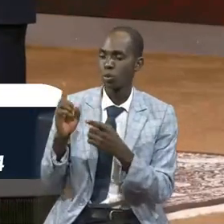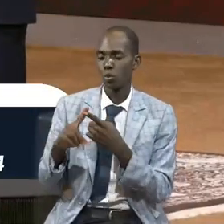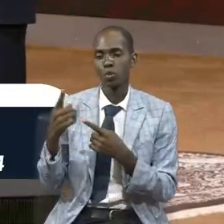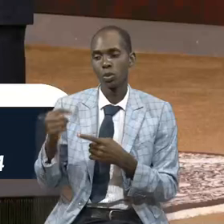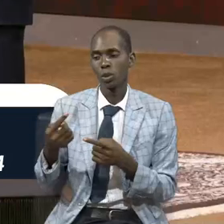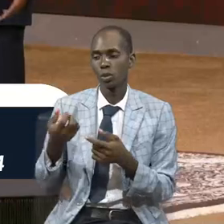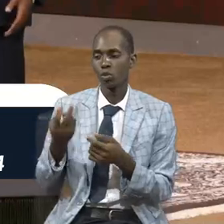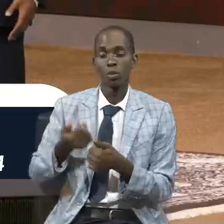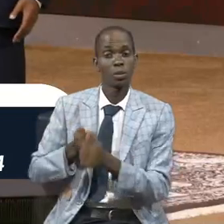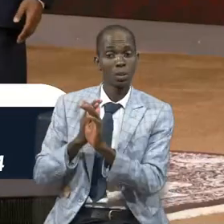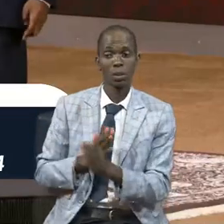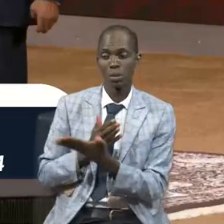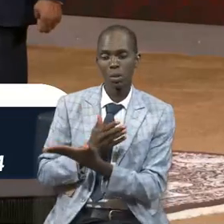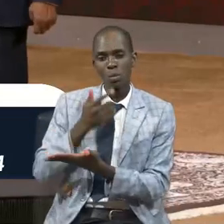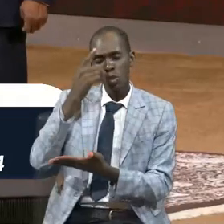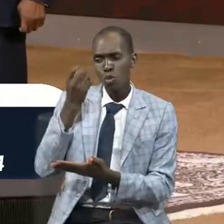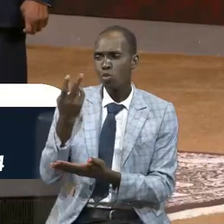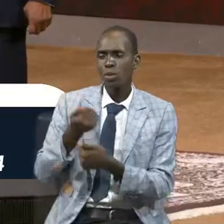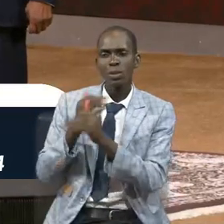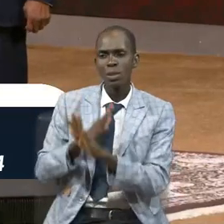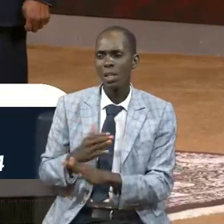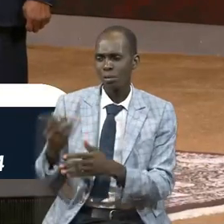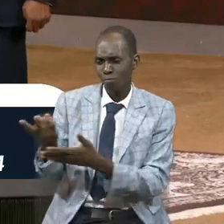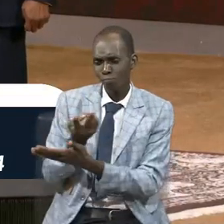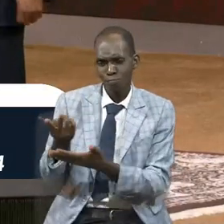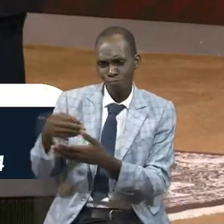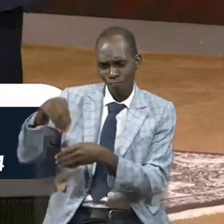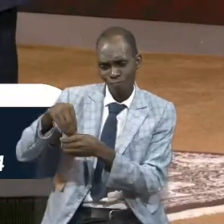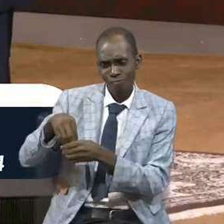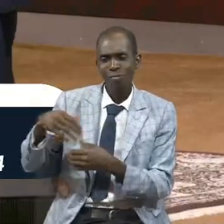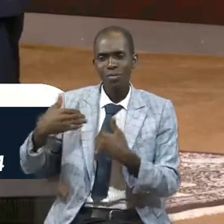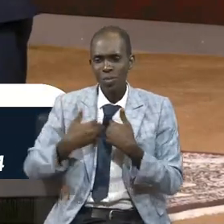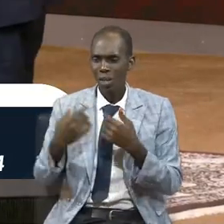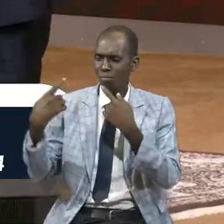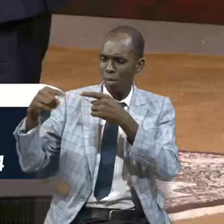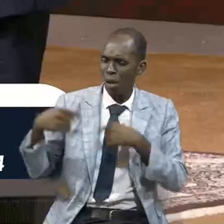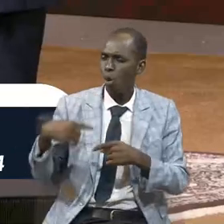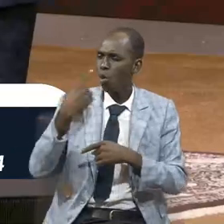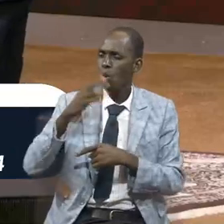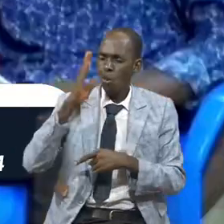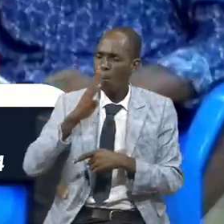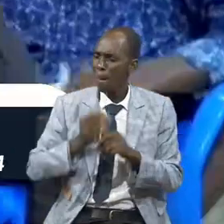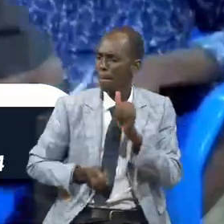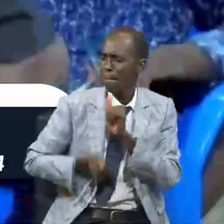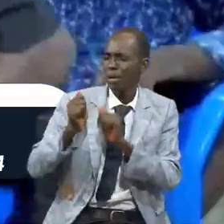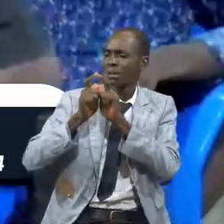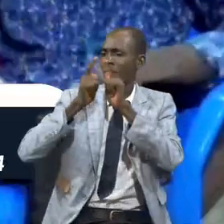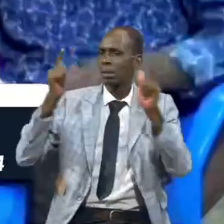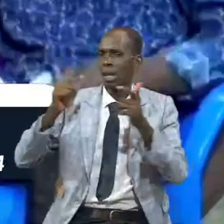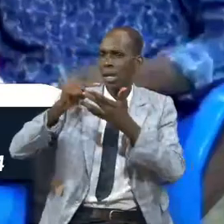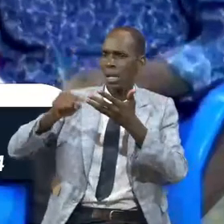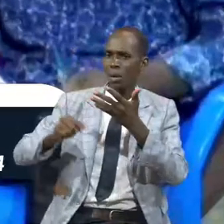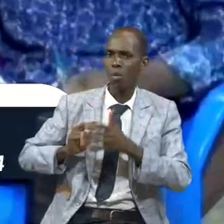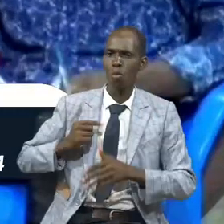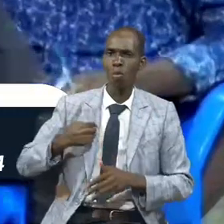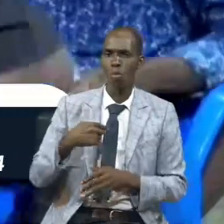Il argumentait, se demandait qui sera le plus grand parmi nous, parmi eux. Tout comme beaucoup se demandent